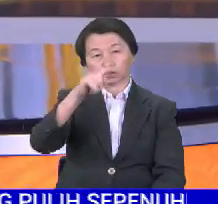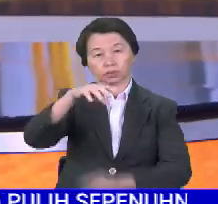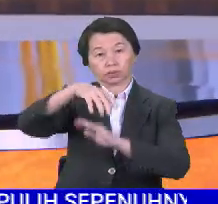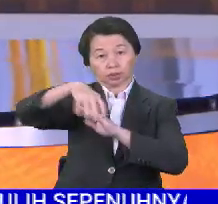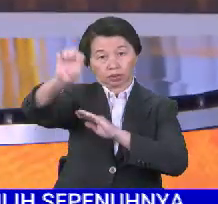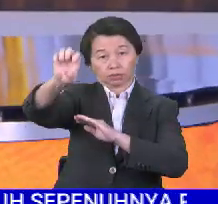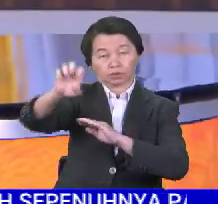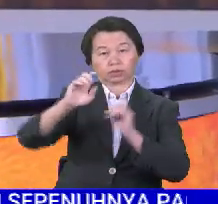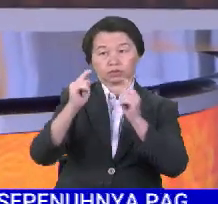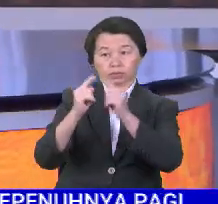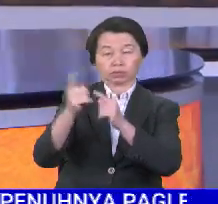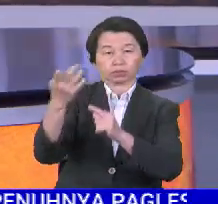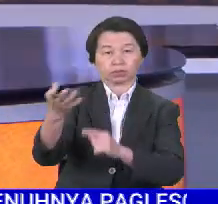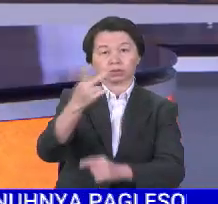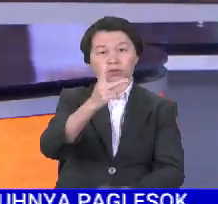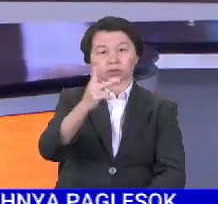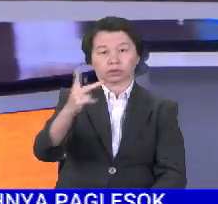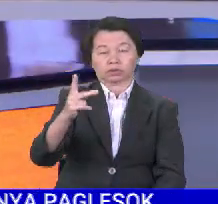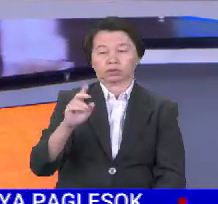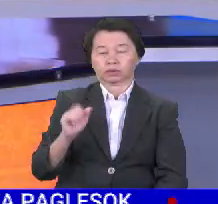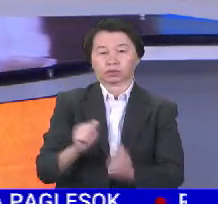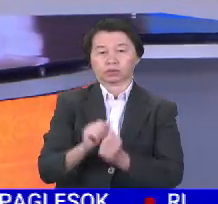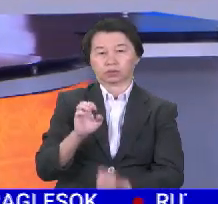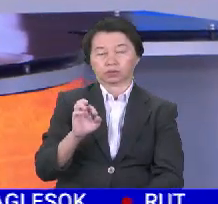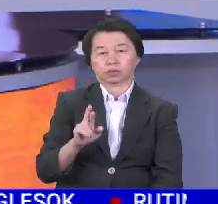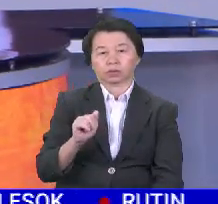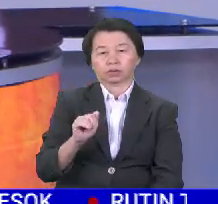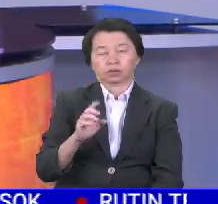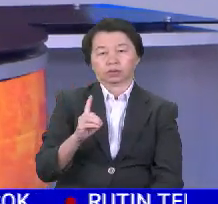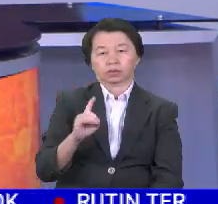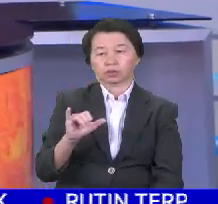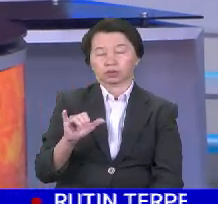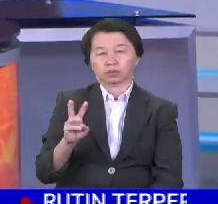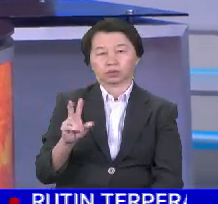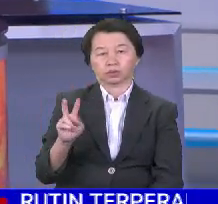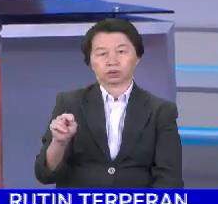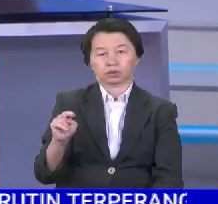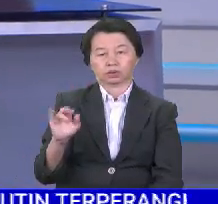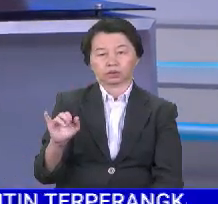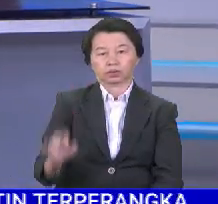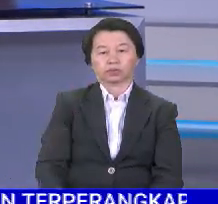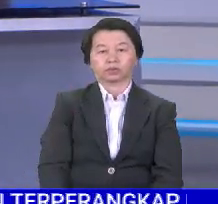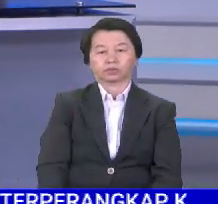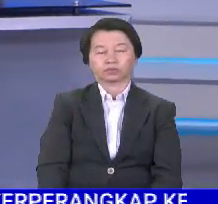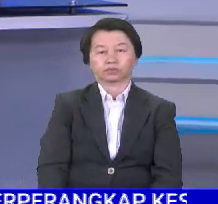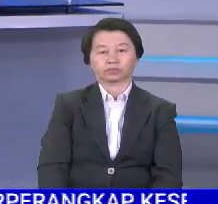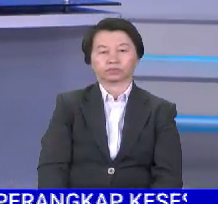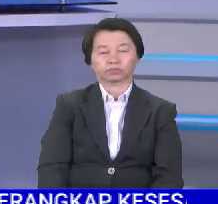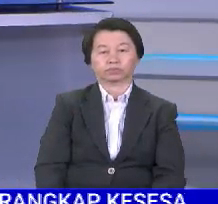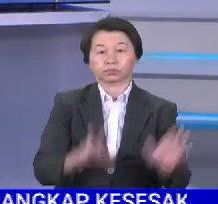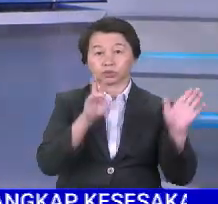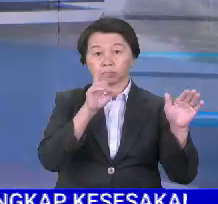ekspor. Terus ke studio Kota Kinabalu bersama Redwin Robin di sana. Redwin, silakan. Ya Azam, industri burung